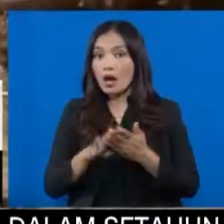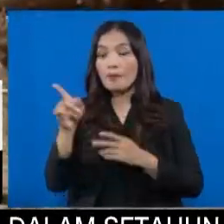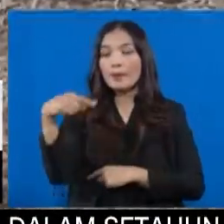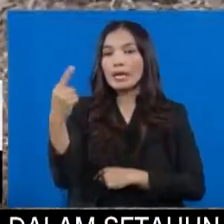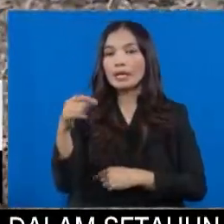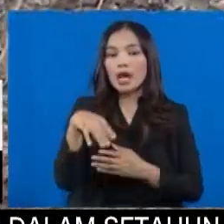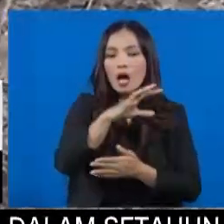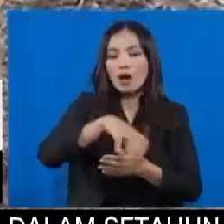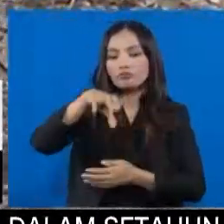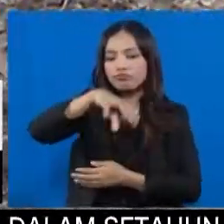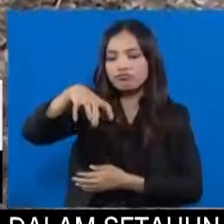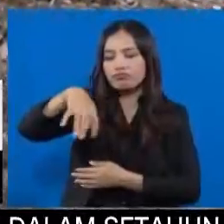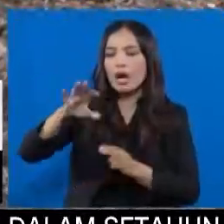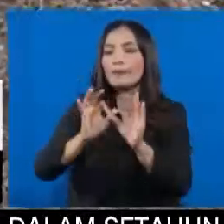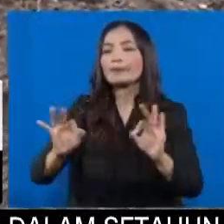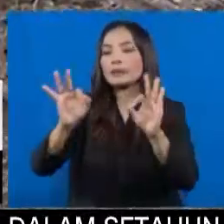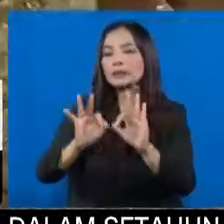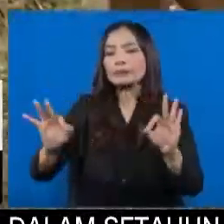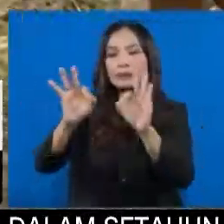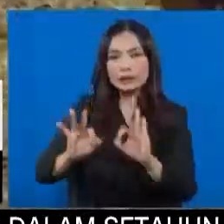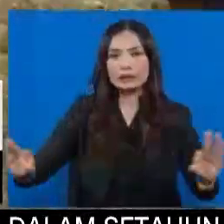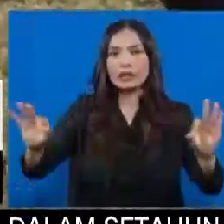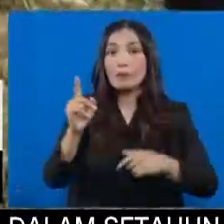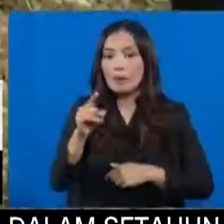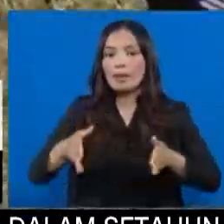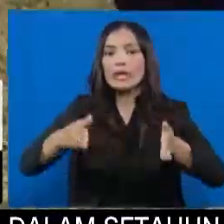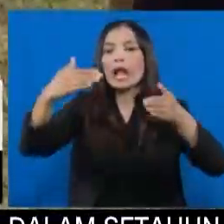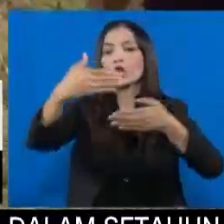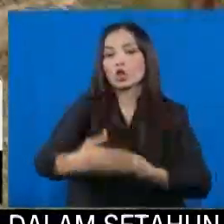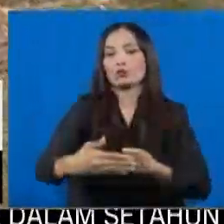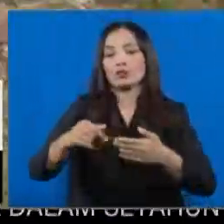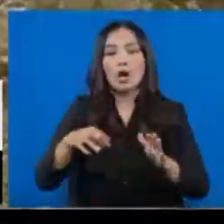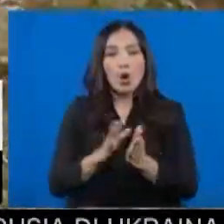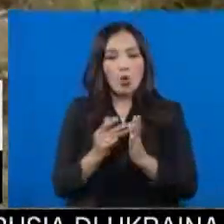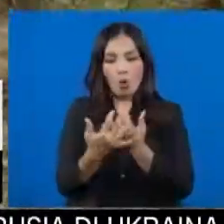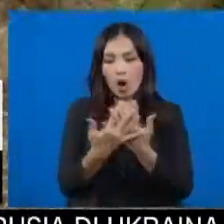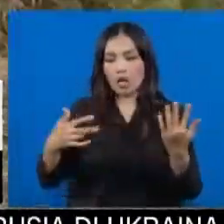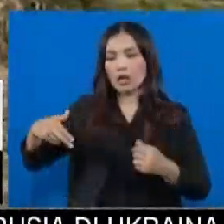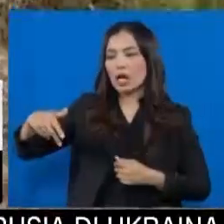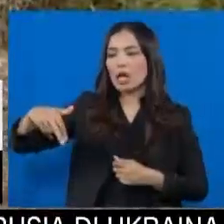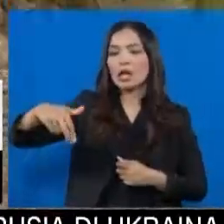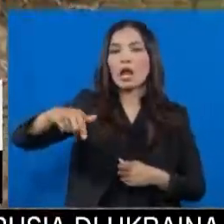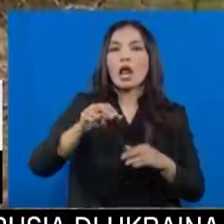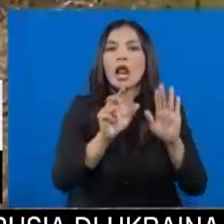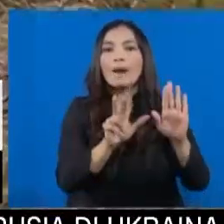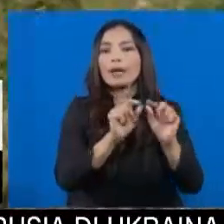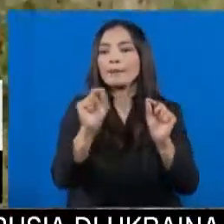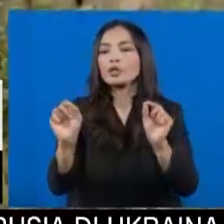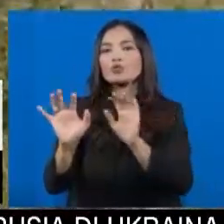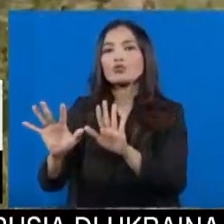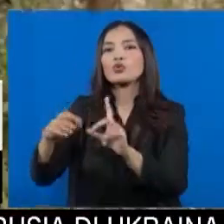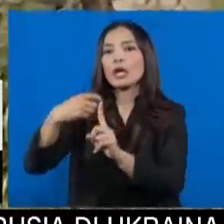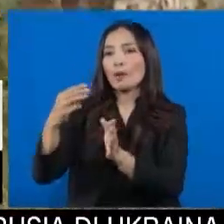material longsor yang menutup akses 5 dusun. Warga pun terpaksa berjalan 8 hingga 10 km untuk keluar